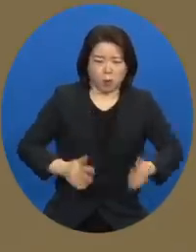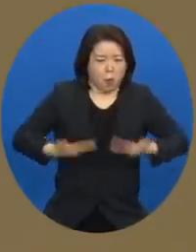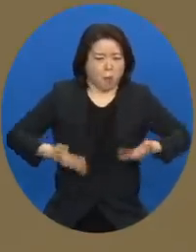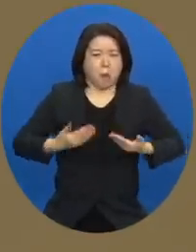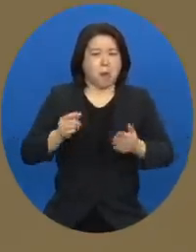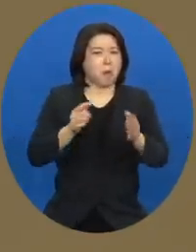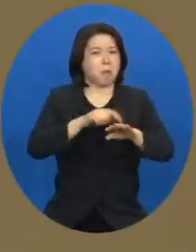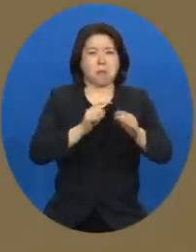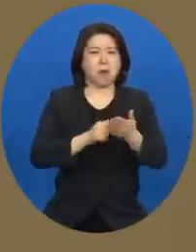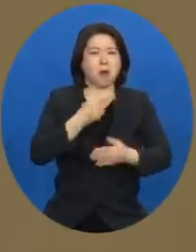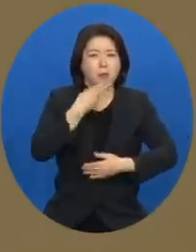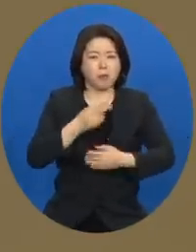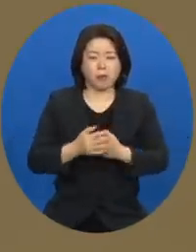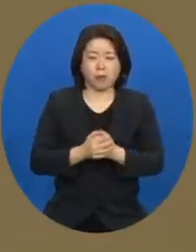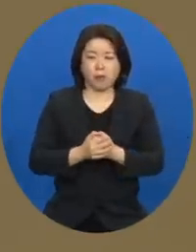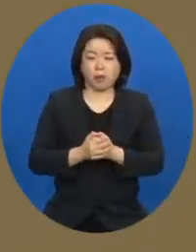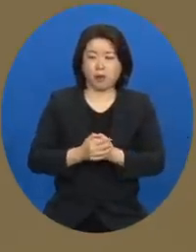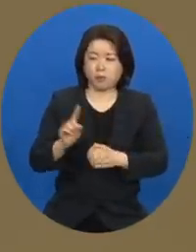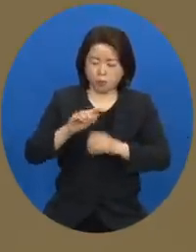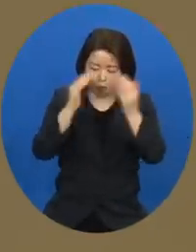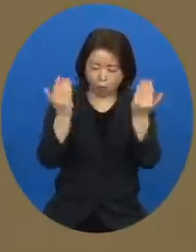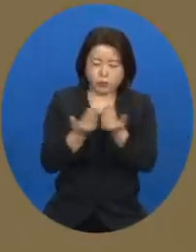일이 잘 된다.